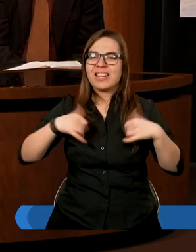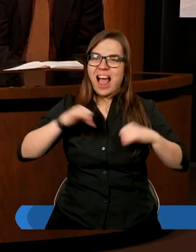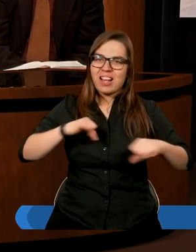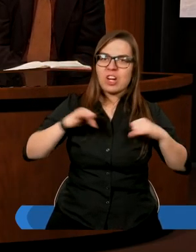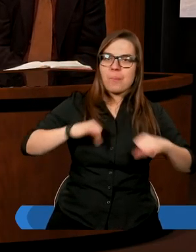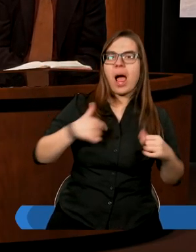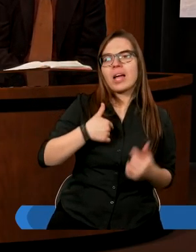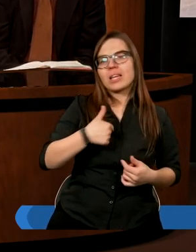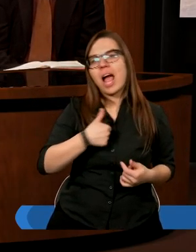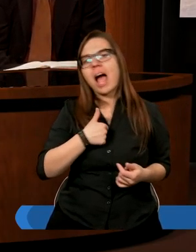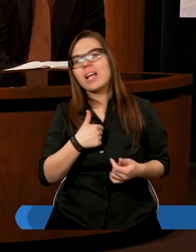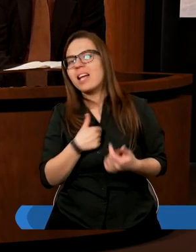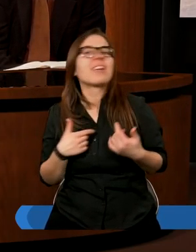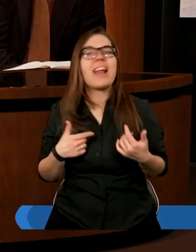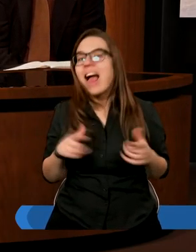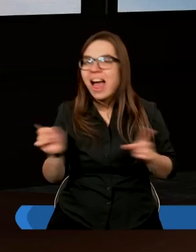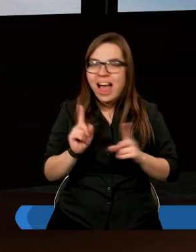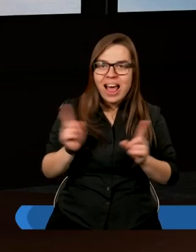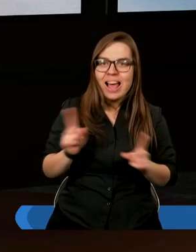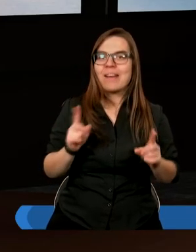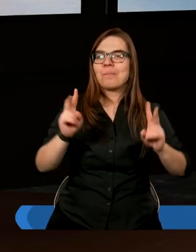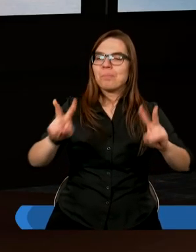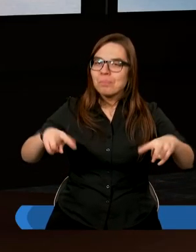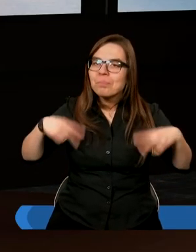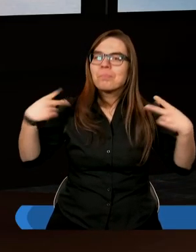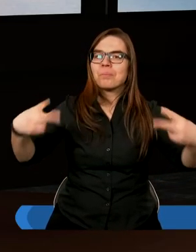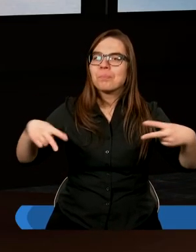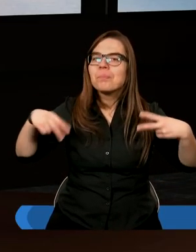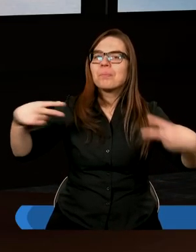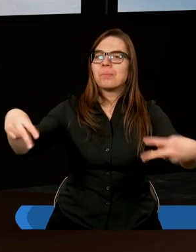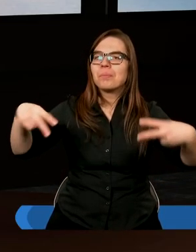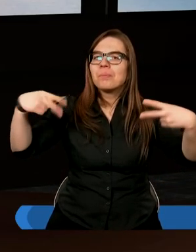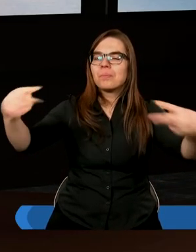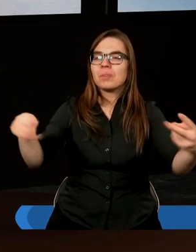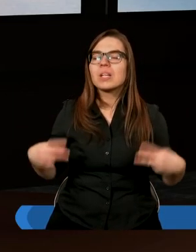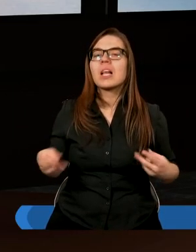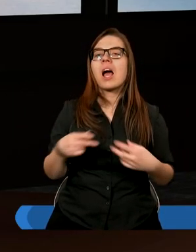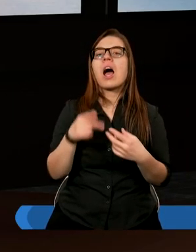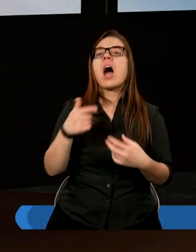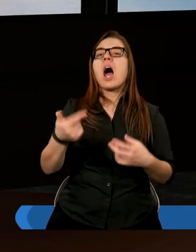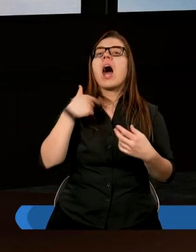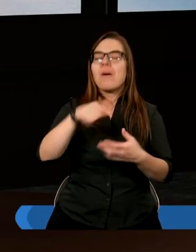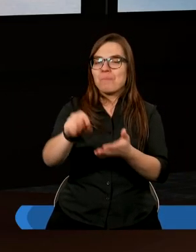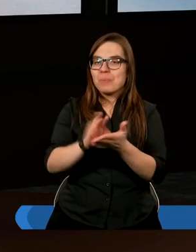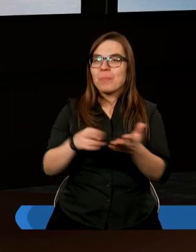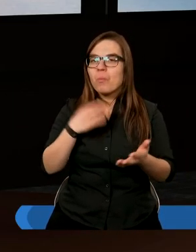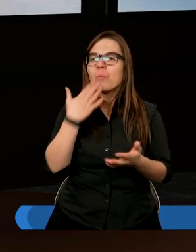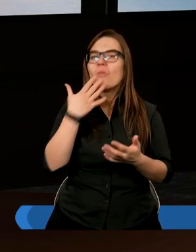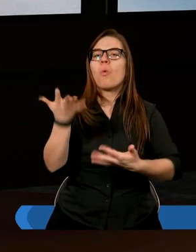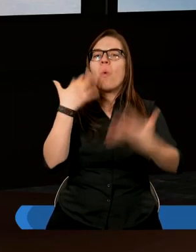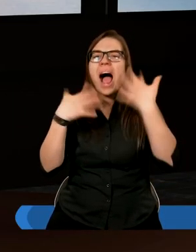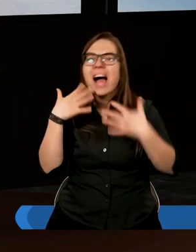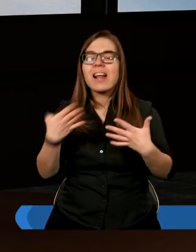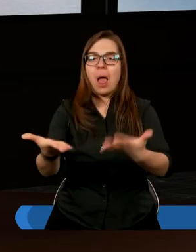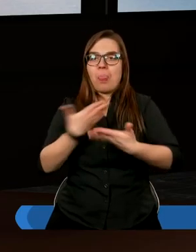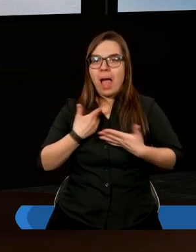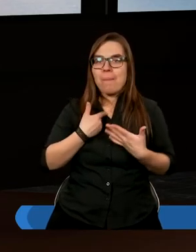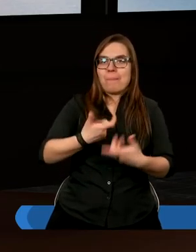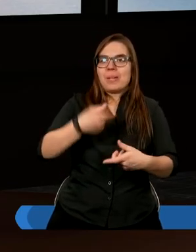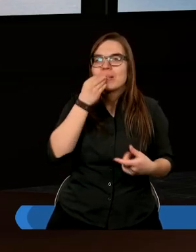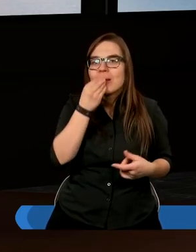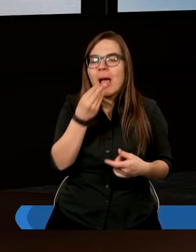to podaję i Jezus tu właśnie powiedział albowiem łaknąłem a daliście mi jeść pragnąłem a